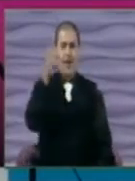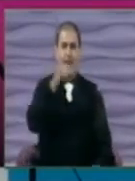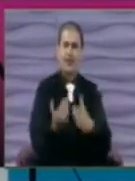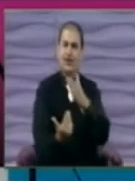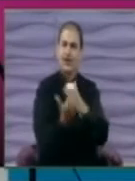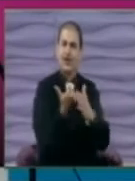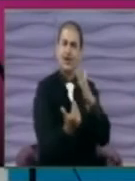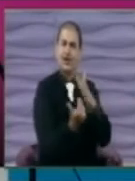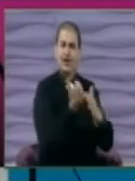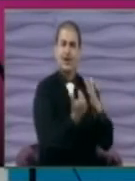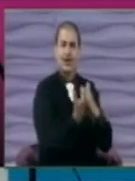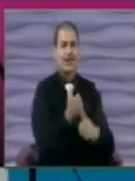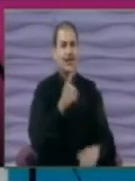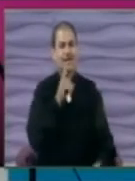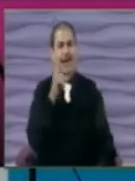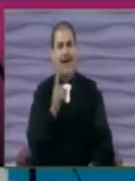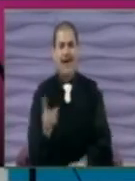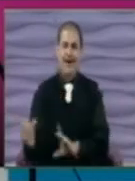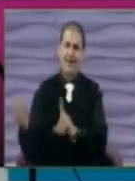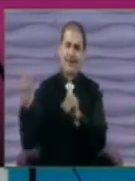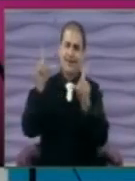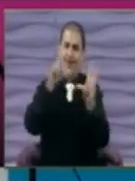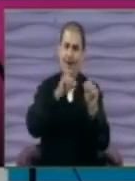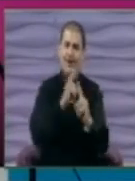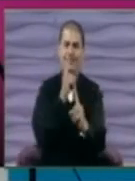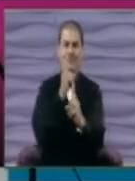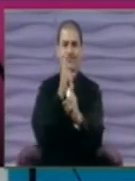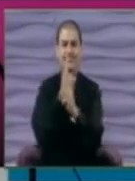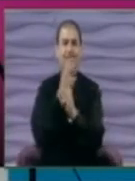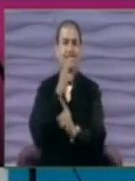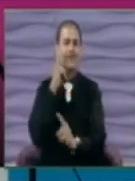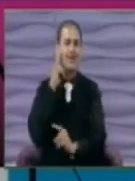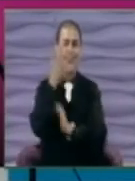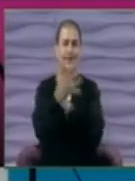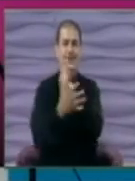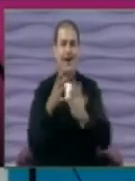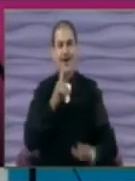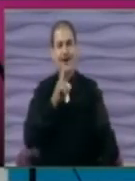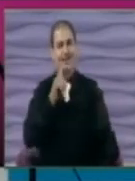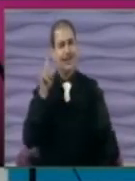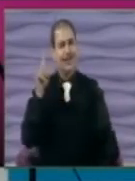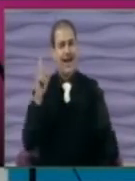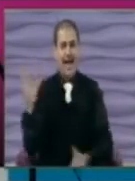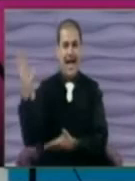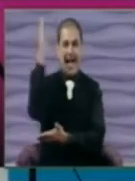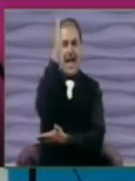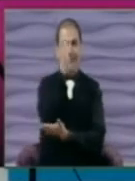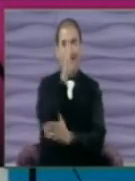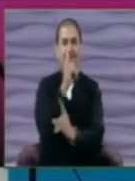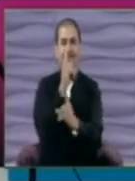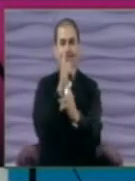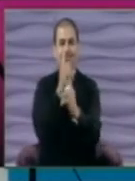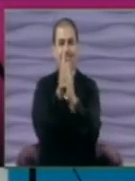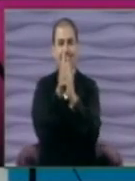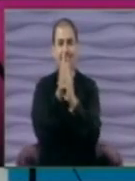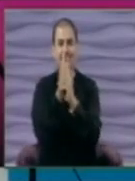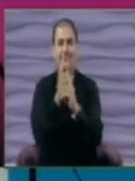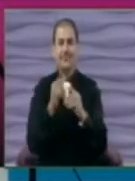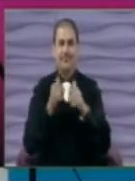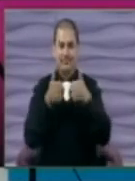نتمنى لكم نهار سعيد مليء بالأمل والتفاؤل والإنجاز ونهاية أسبوع سعيدة أيضا، وقضوا إجازة حلوة